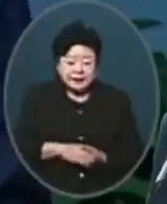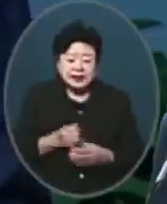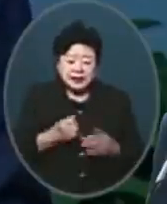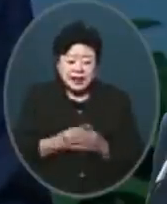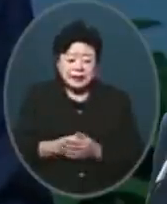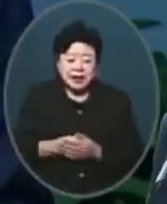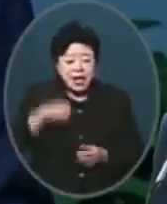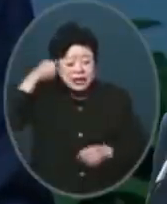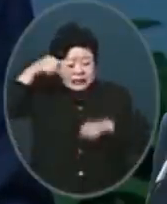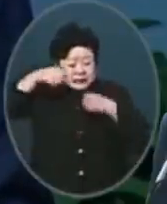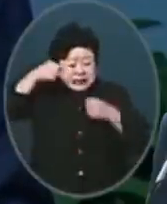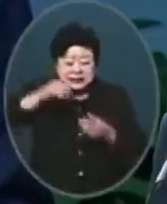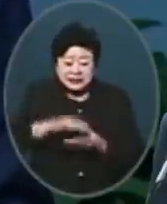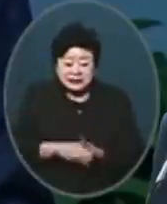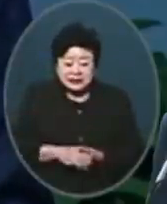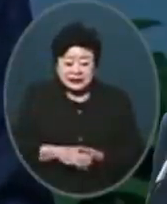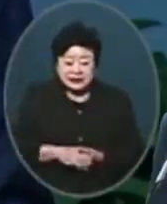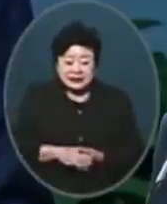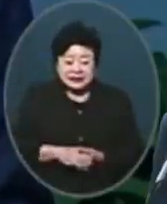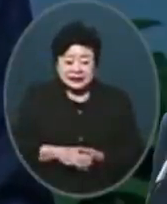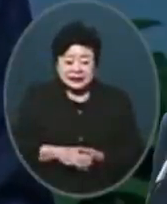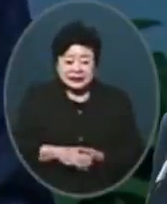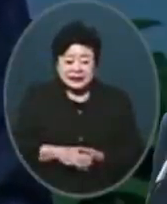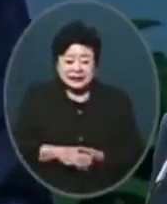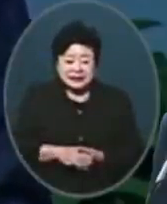그러므로 짐승들은